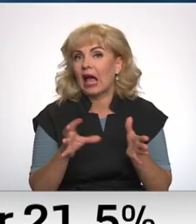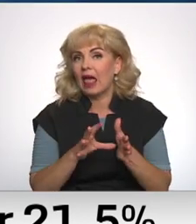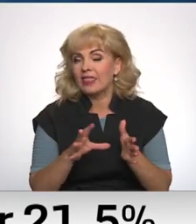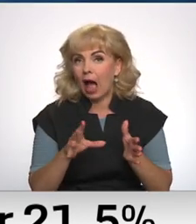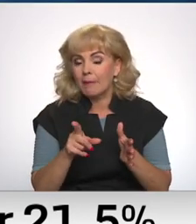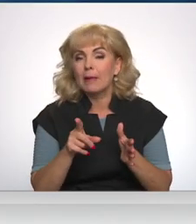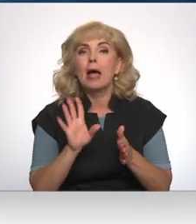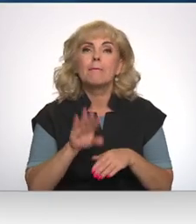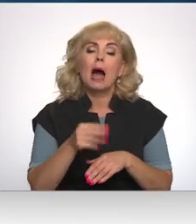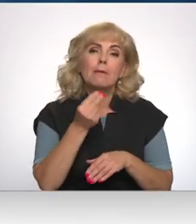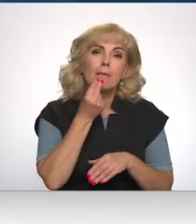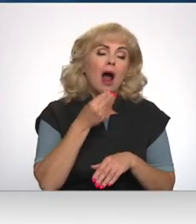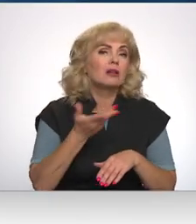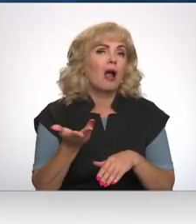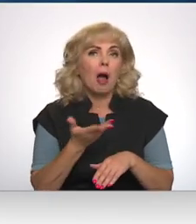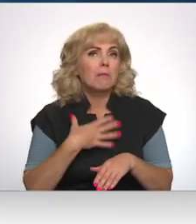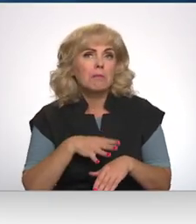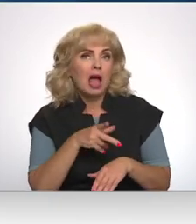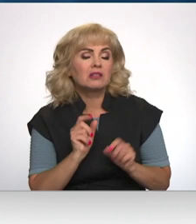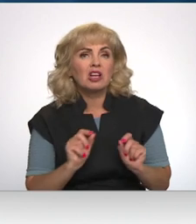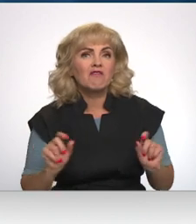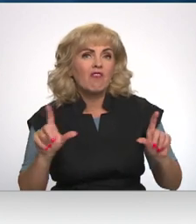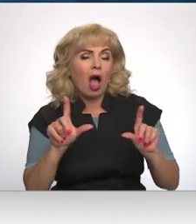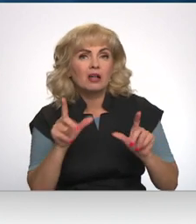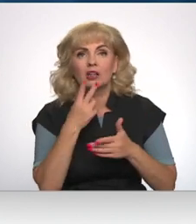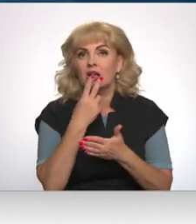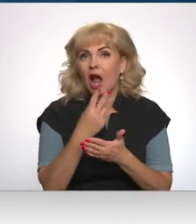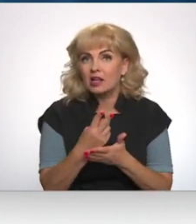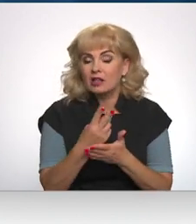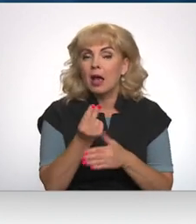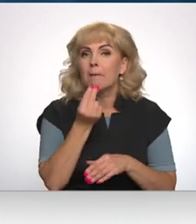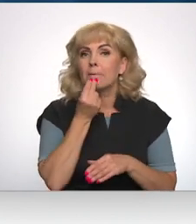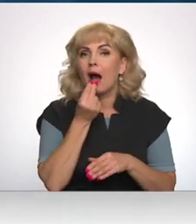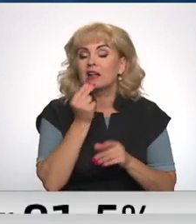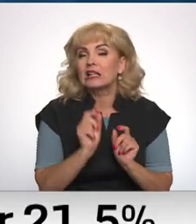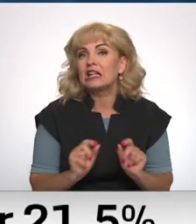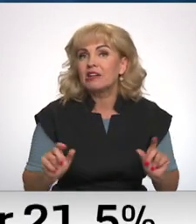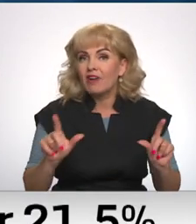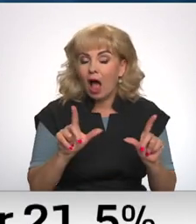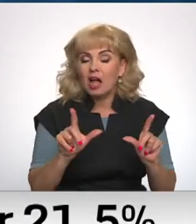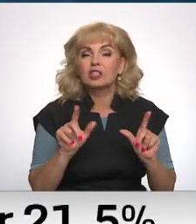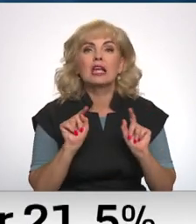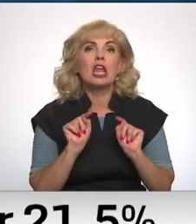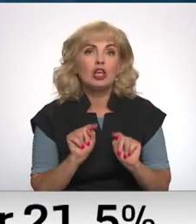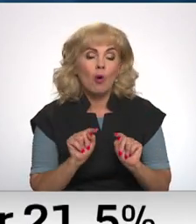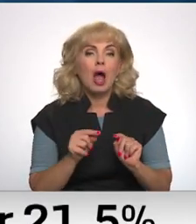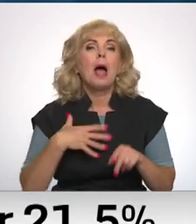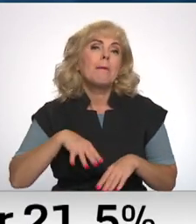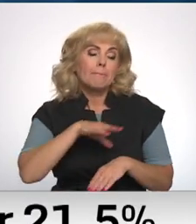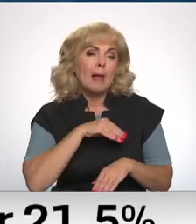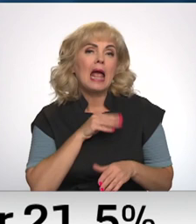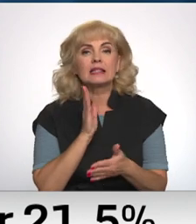Pārtikas inflācija. Tad mēs redzam, ka pārtikas inflācija šajā ziņā, mēs